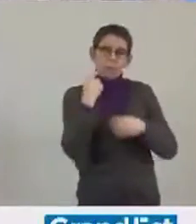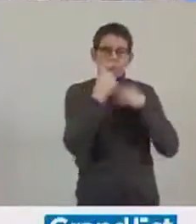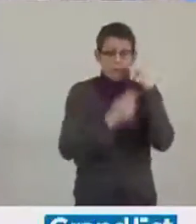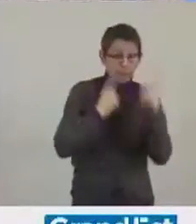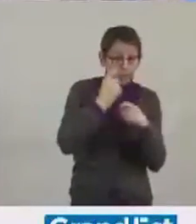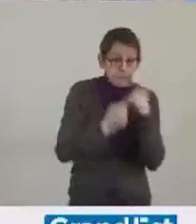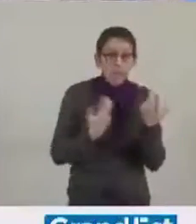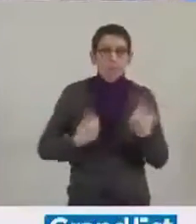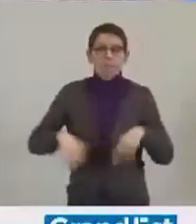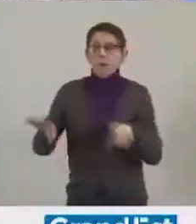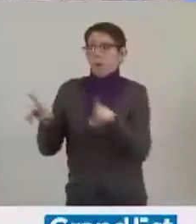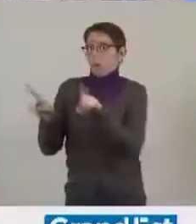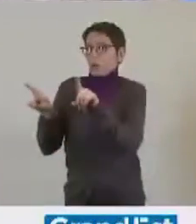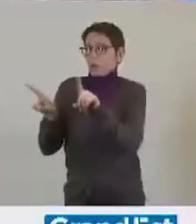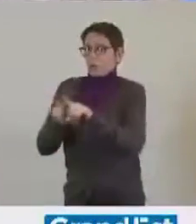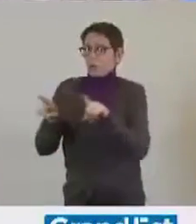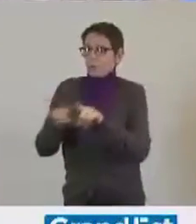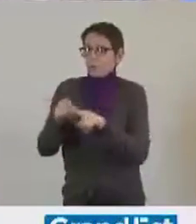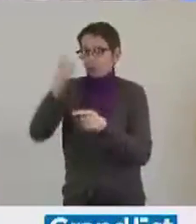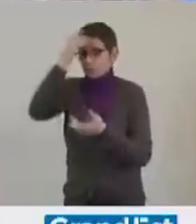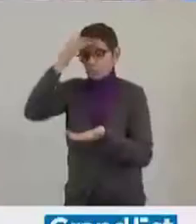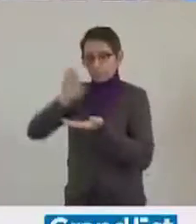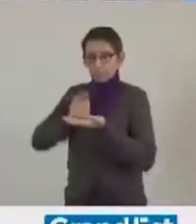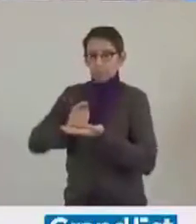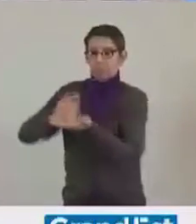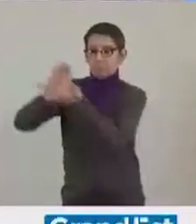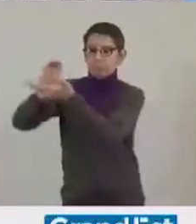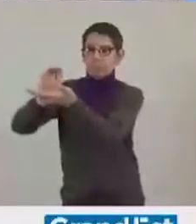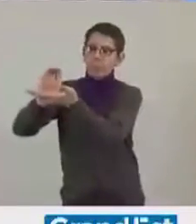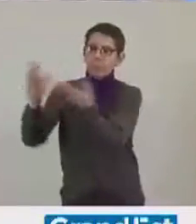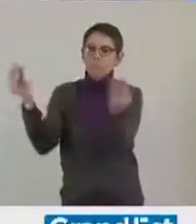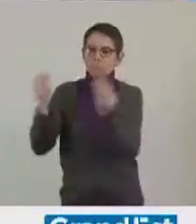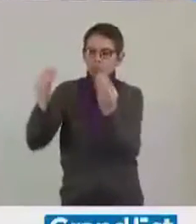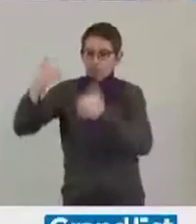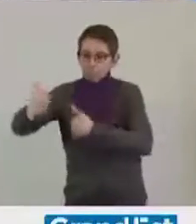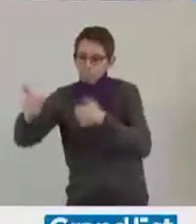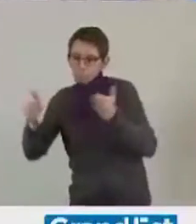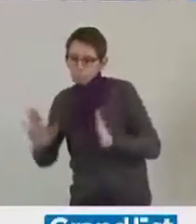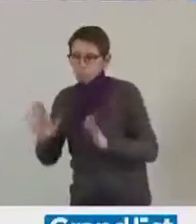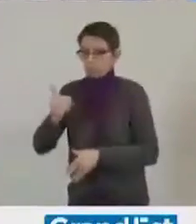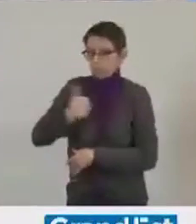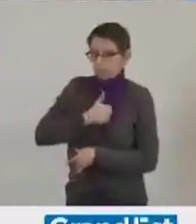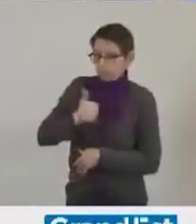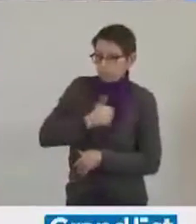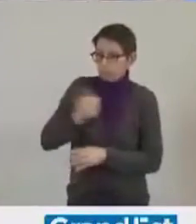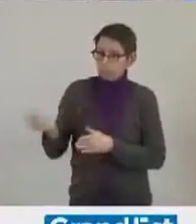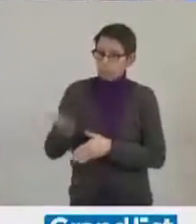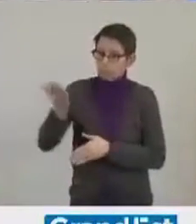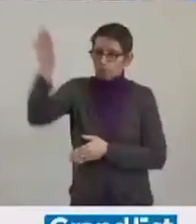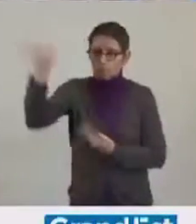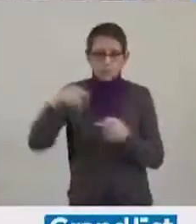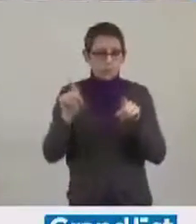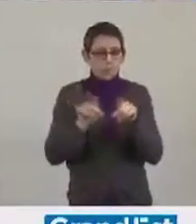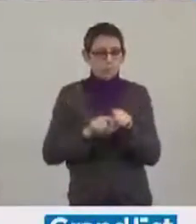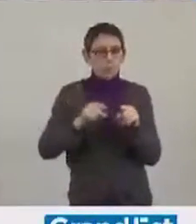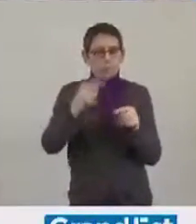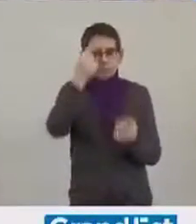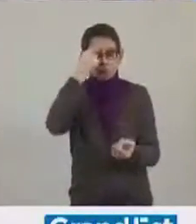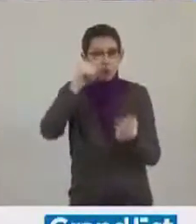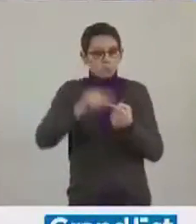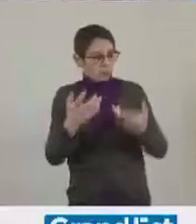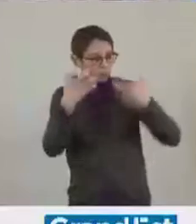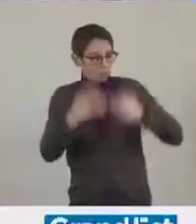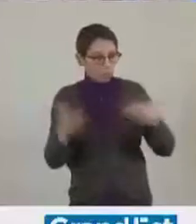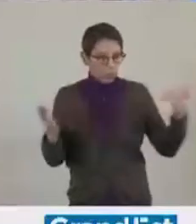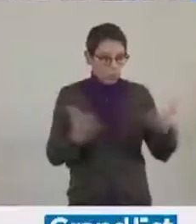pour augmenter les investissements privés dans la recherche, avec pour ambition dynamiser le tissu industriel régional,